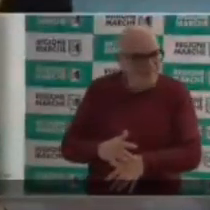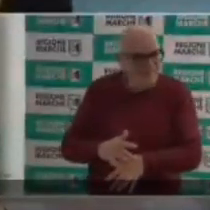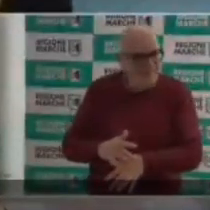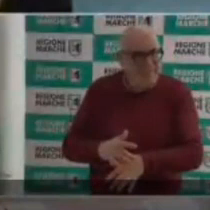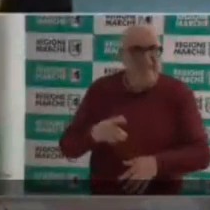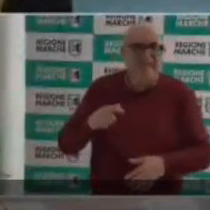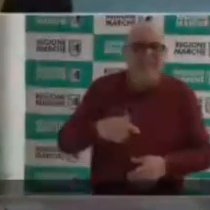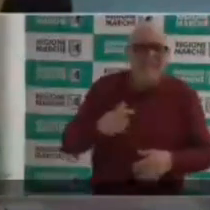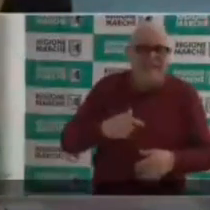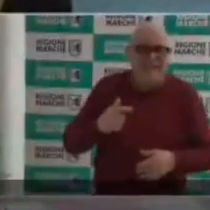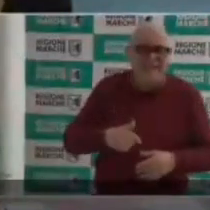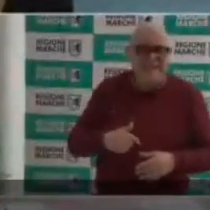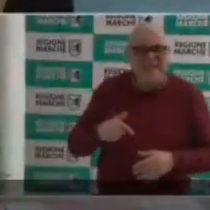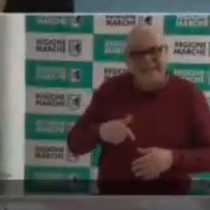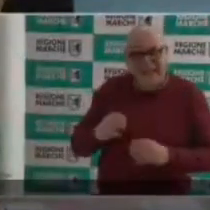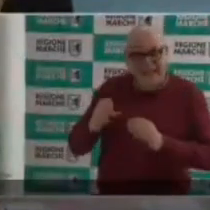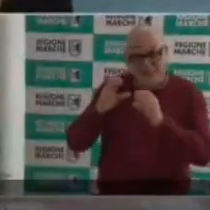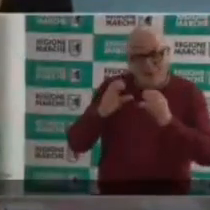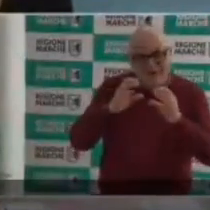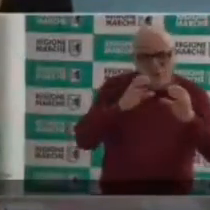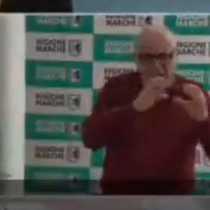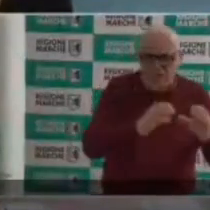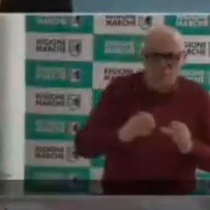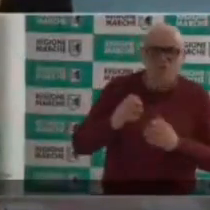del monitoraggio, della rendicontazione, tutta quella parte